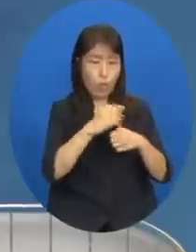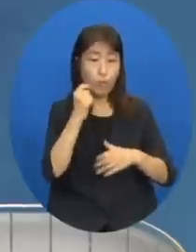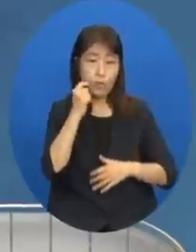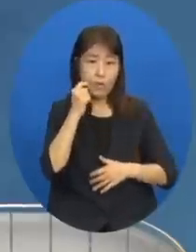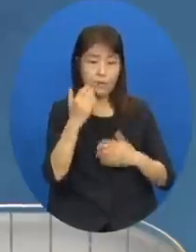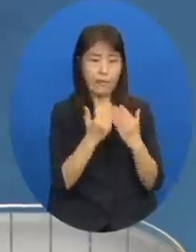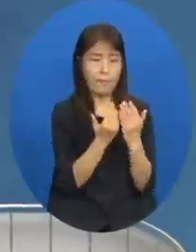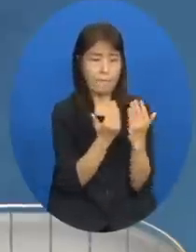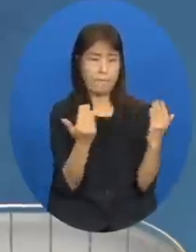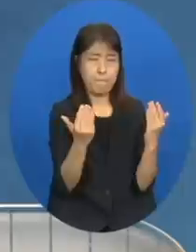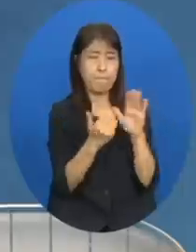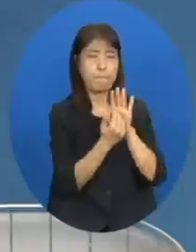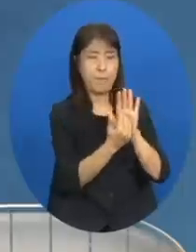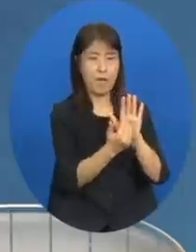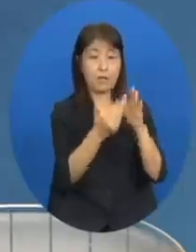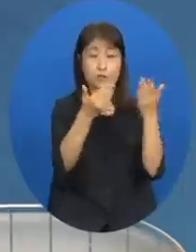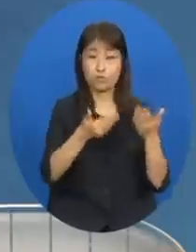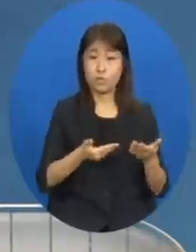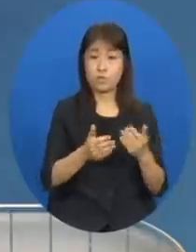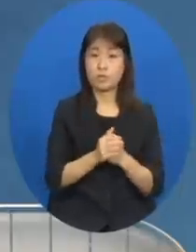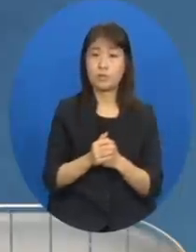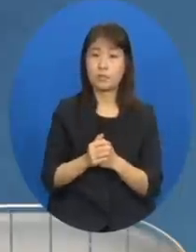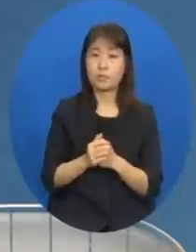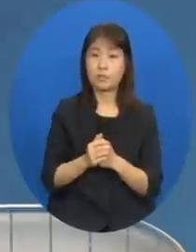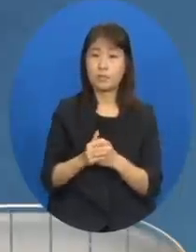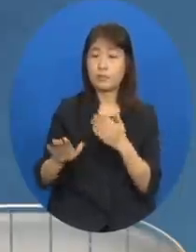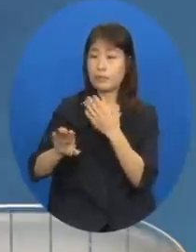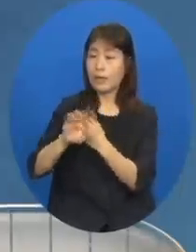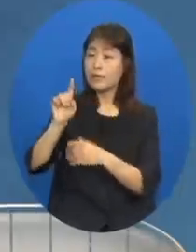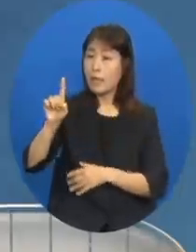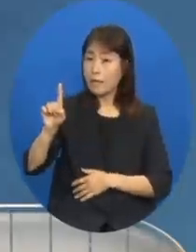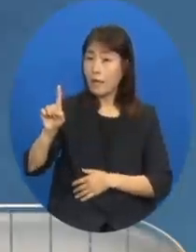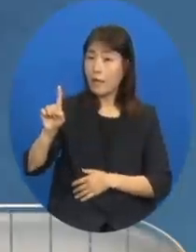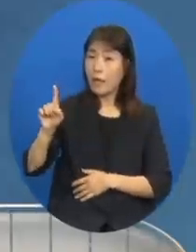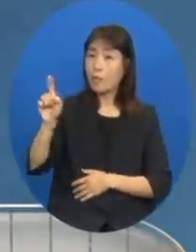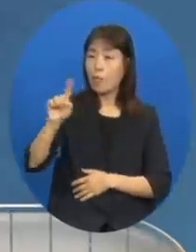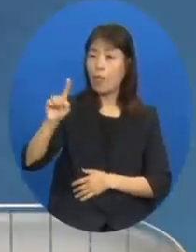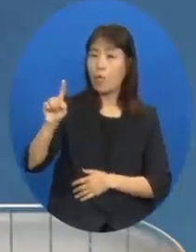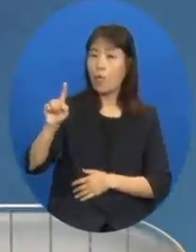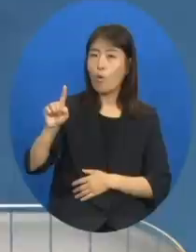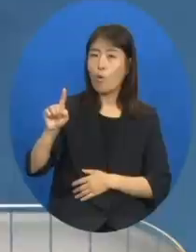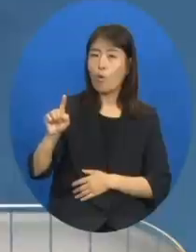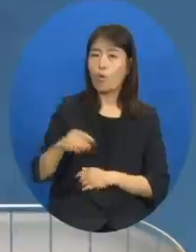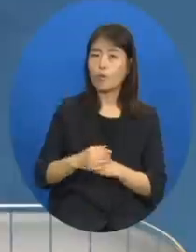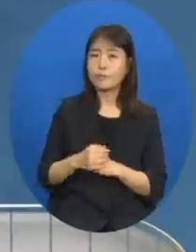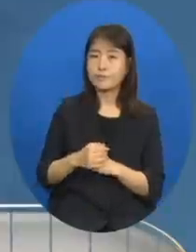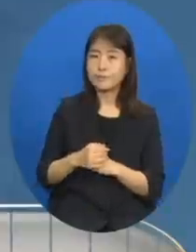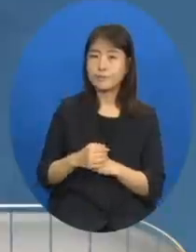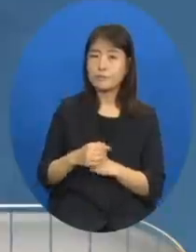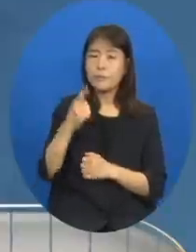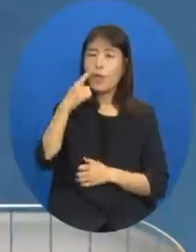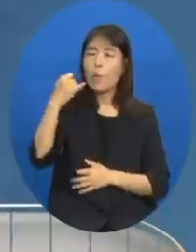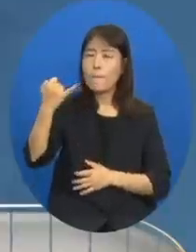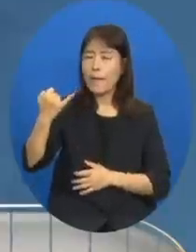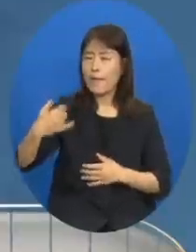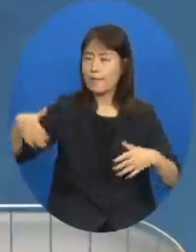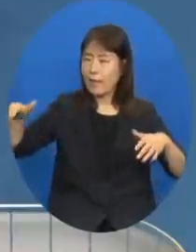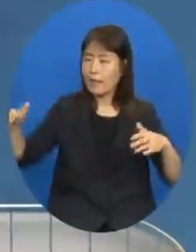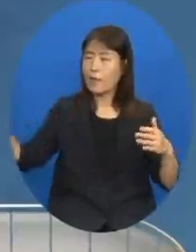막아주신다는 거예요 또 하나가 있는데 그것은 어미의 날개 품이라는 것입니다